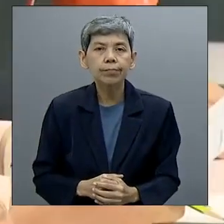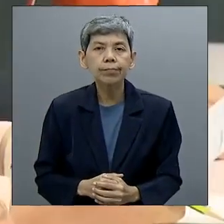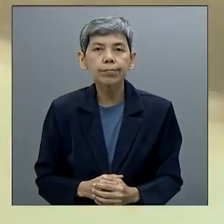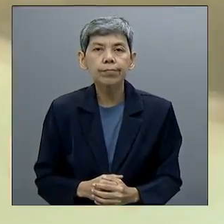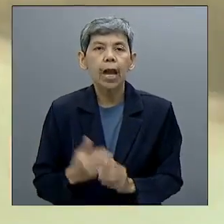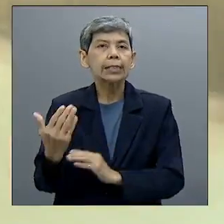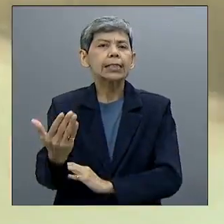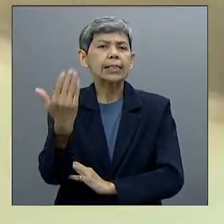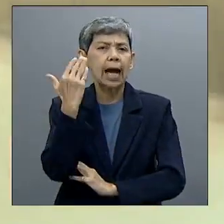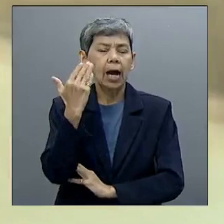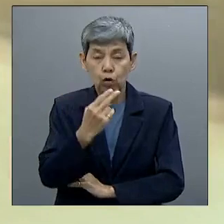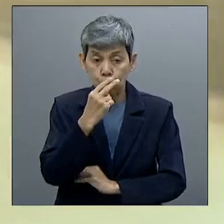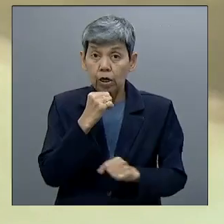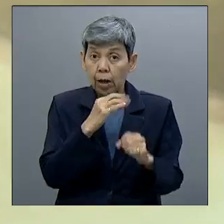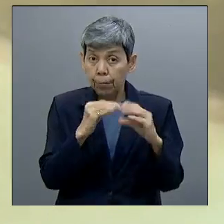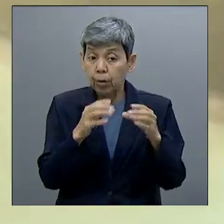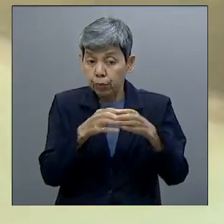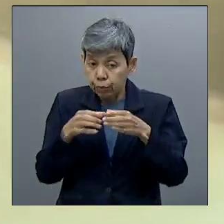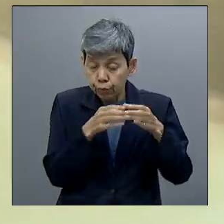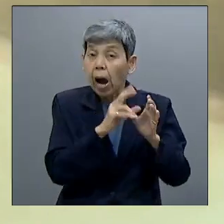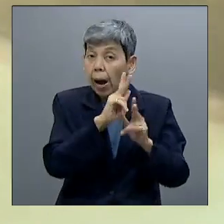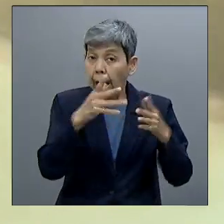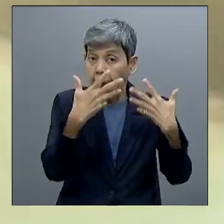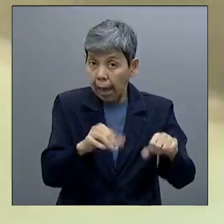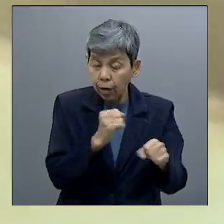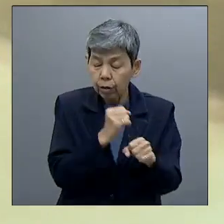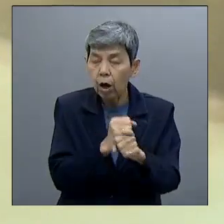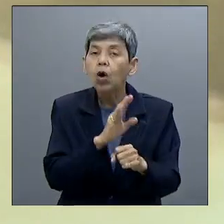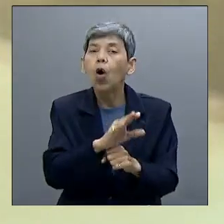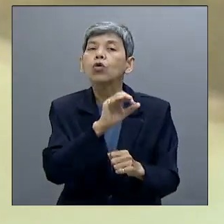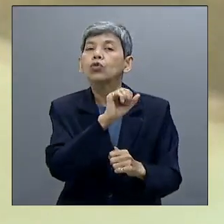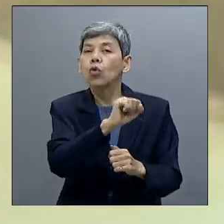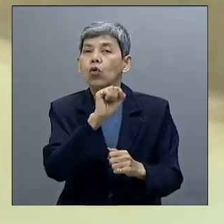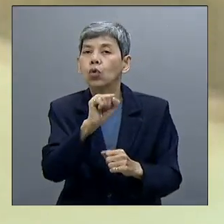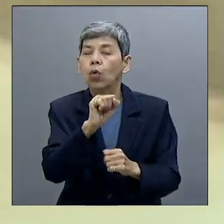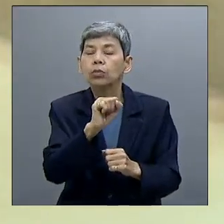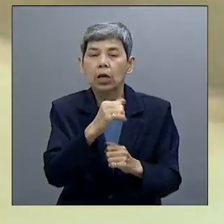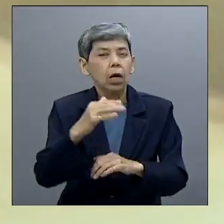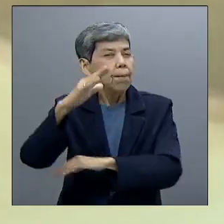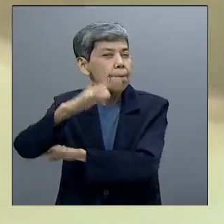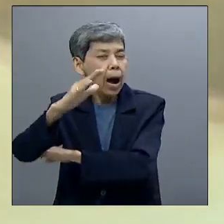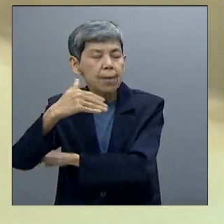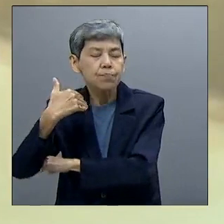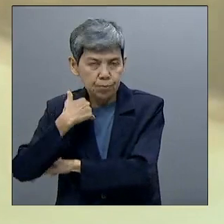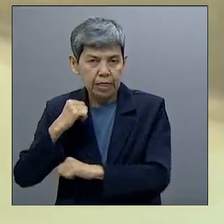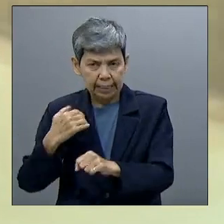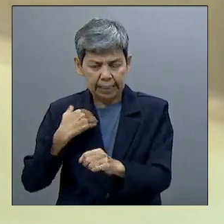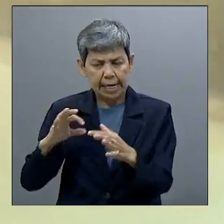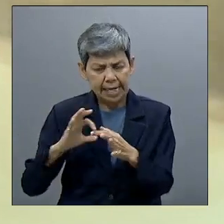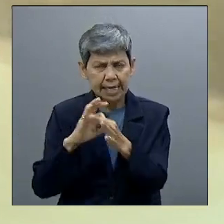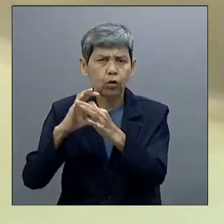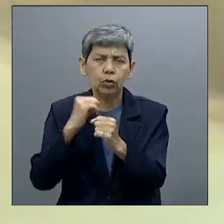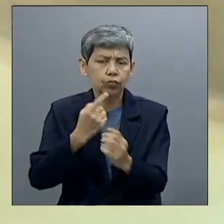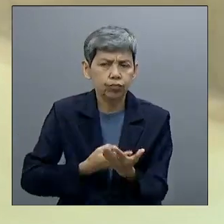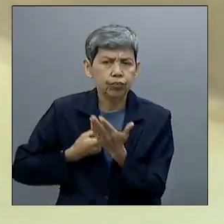ช่วงเช้านะคะหมดจากเรื่องการตั้งคณะกรรมาธิการสามัญของสภาผู้แทนราษฎรแล้วในช่วงบ่ายก็จะมีเรื่องของการ